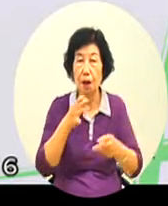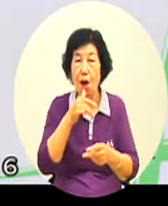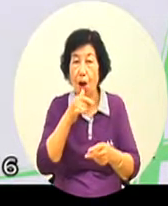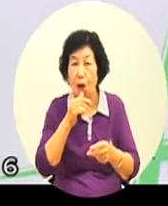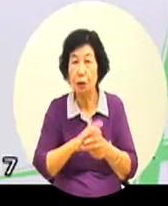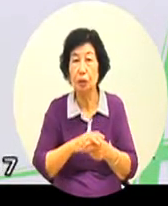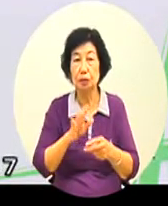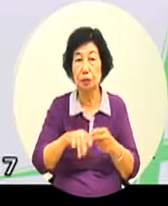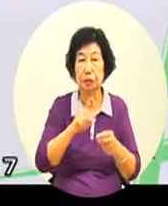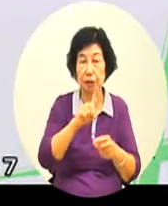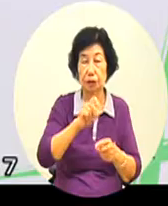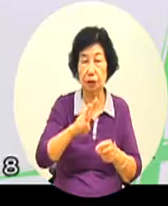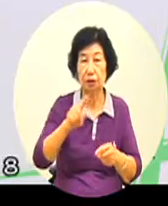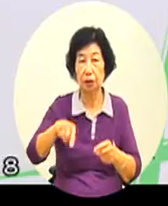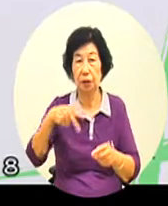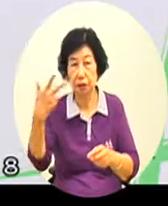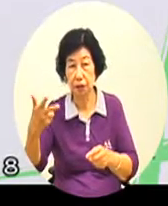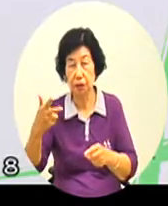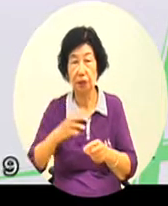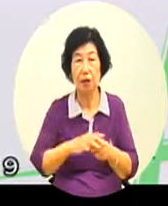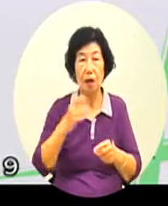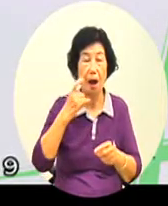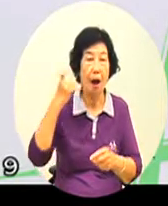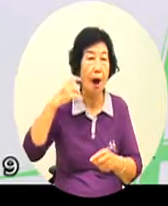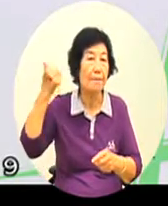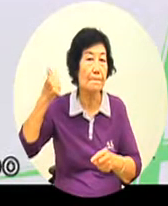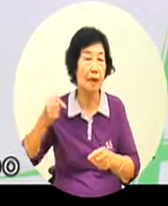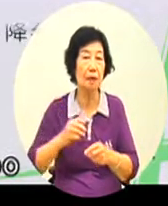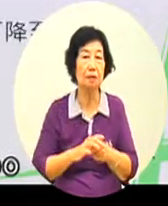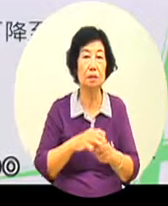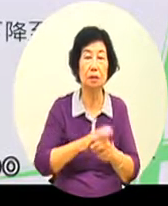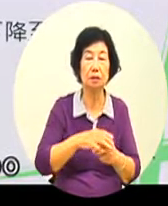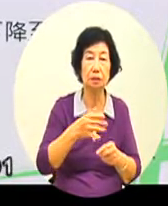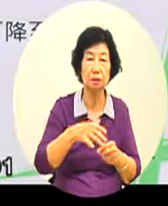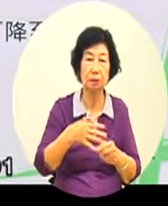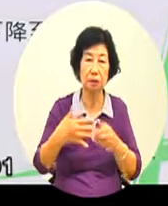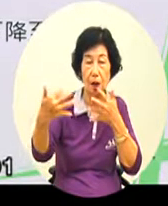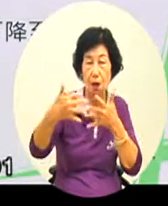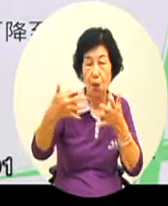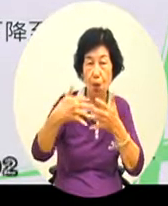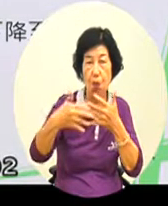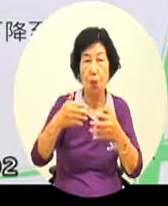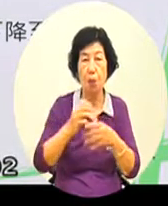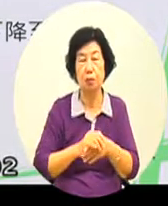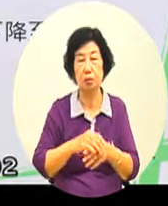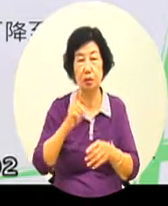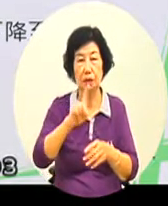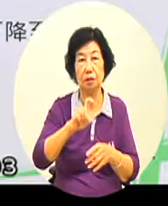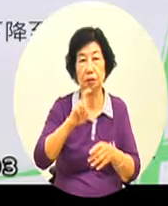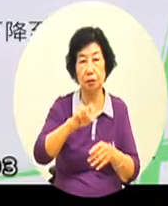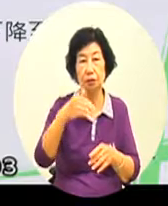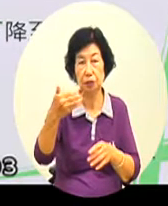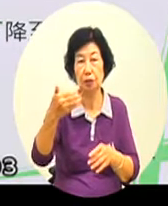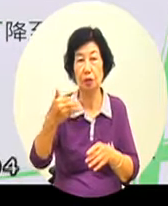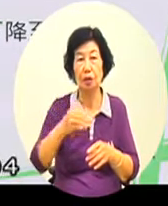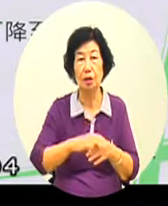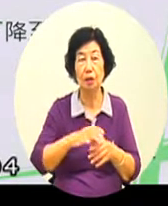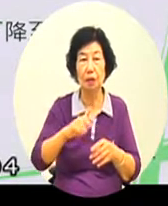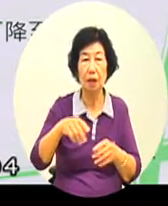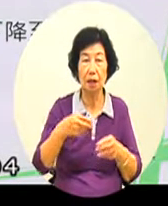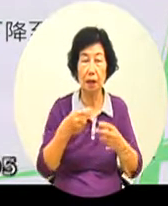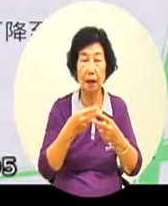客语沟通的只有19%，那以客语来跟父母说话的只有6%。那